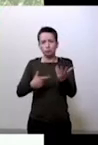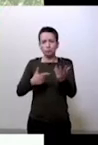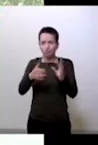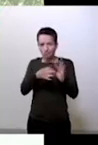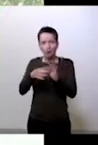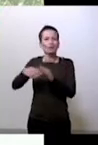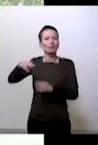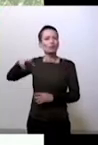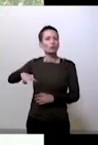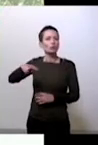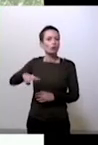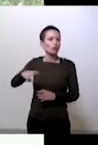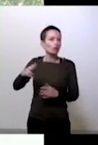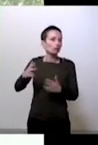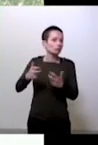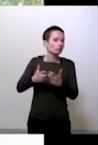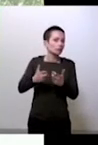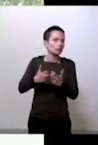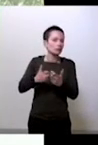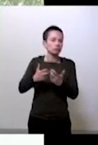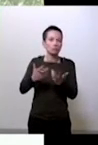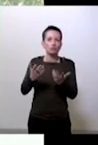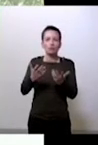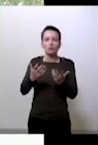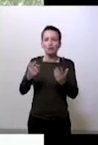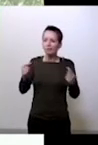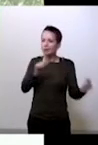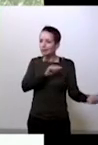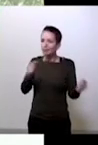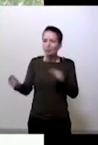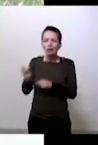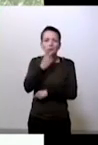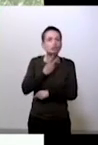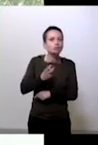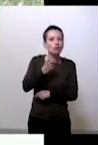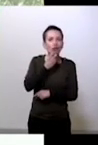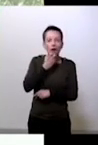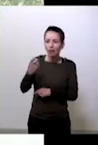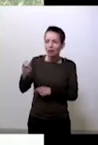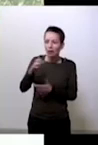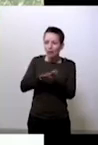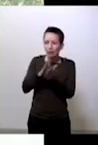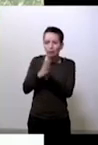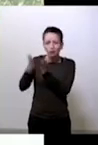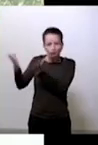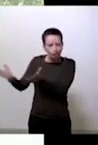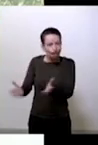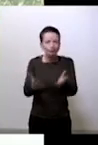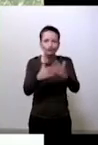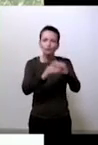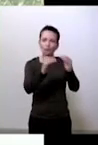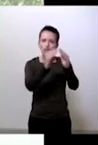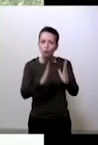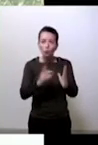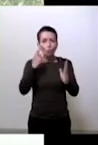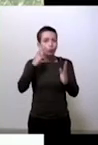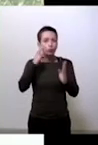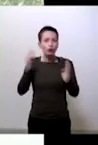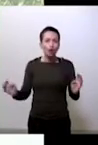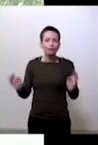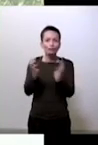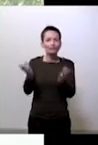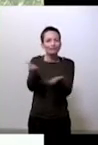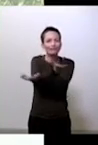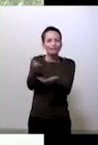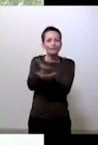soit autour du débat citoyen, laisser la place aux associations dans cette maison pour organiser des rencontres, des temps d'échange sur